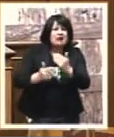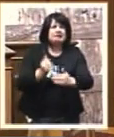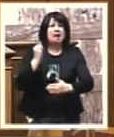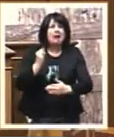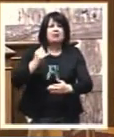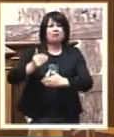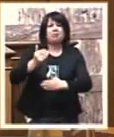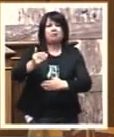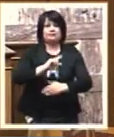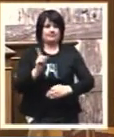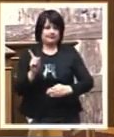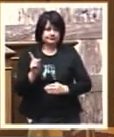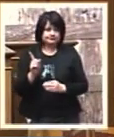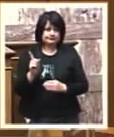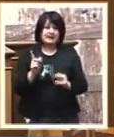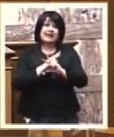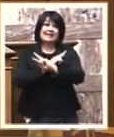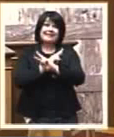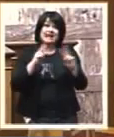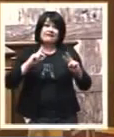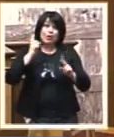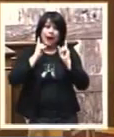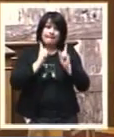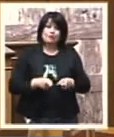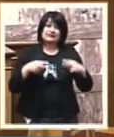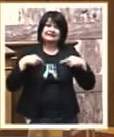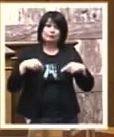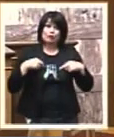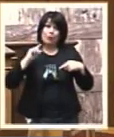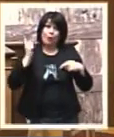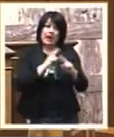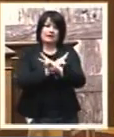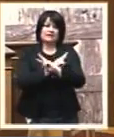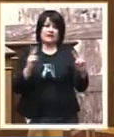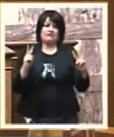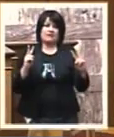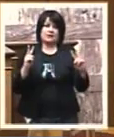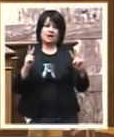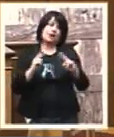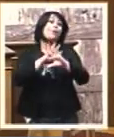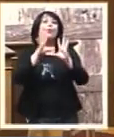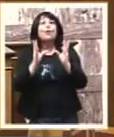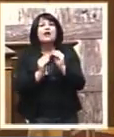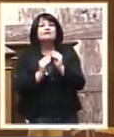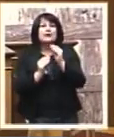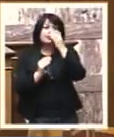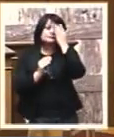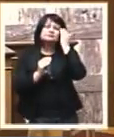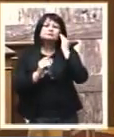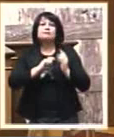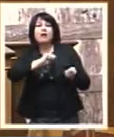κράτους και την πλήρη διαφάνεια στις αποφάσεις που λαμβάνουν τα Υπουργεία. Αυτή η αλλαγή βεβαίως απαιτεί μια